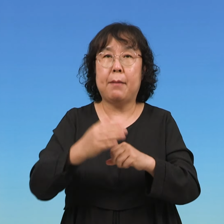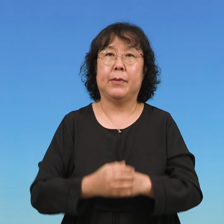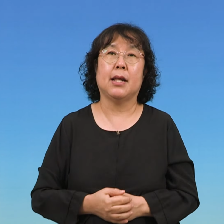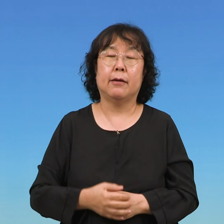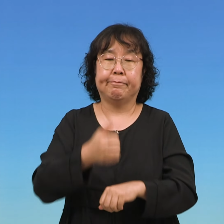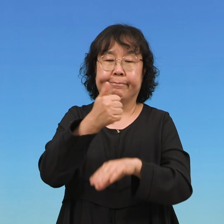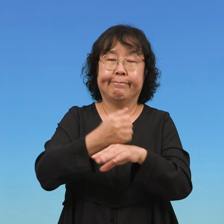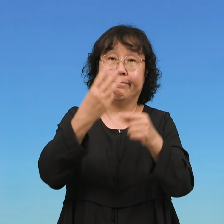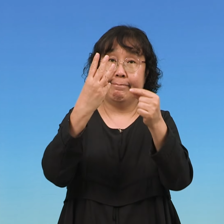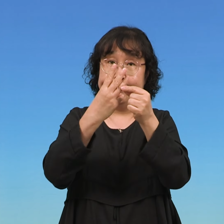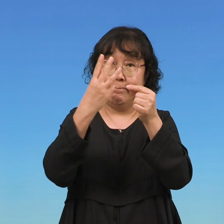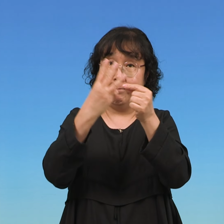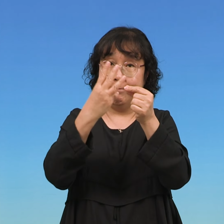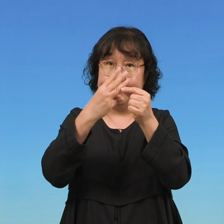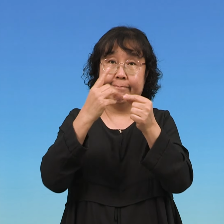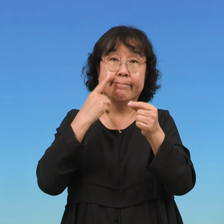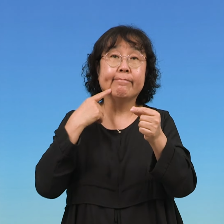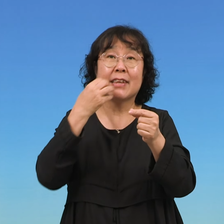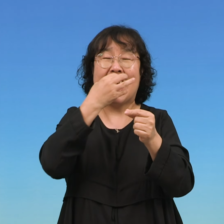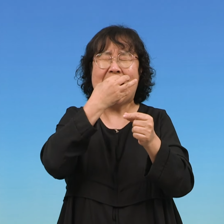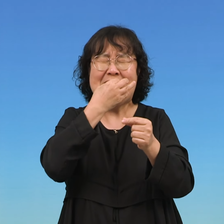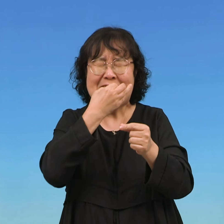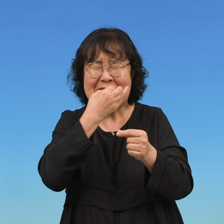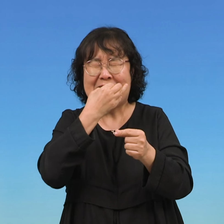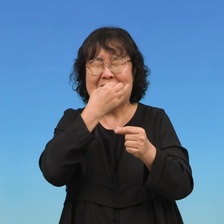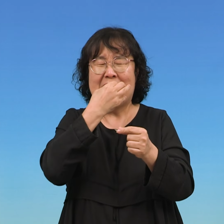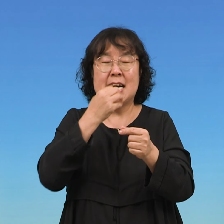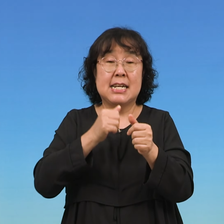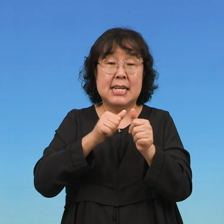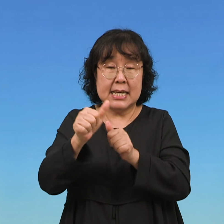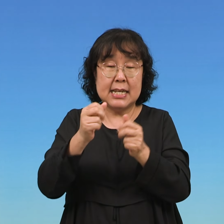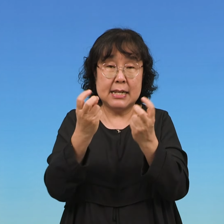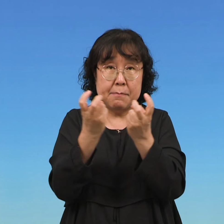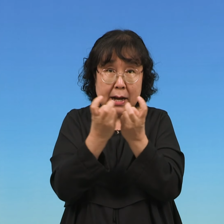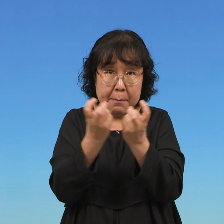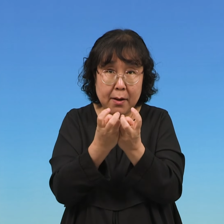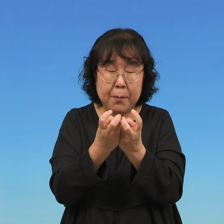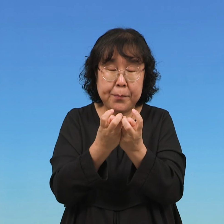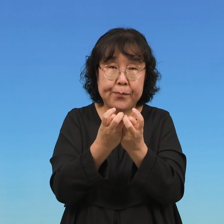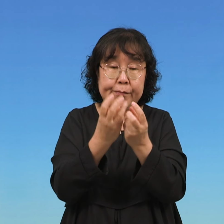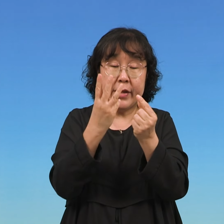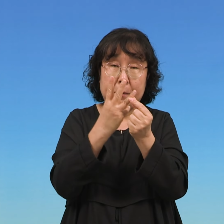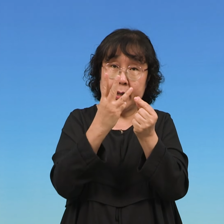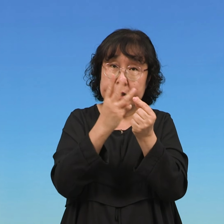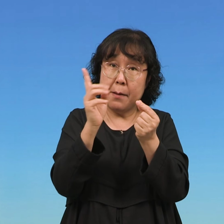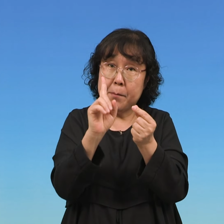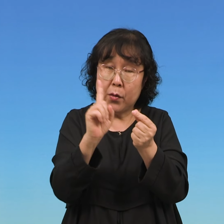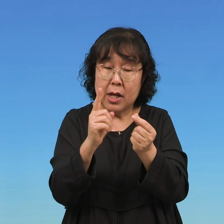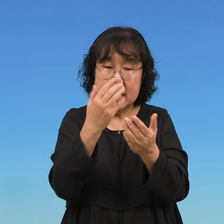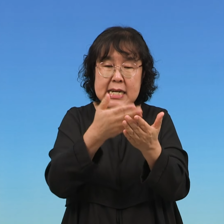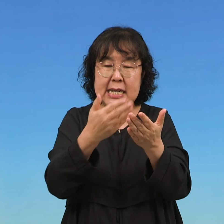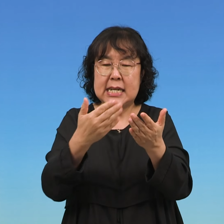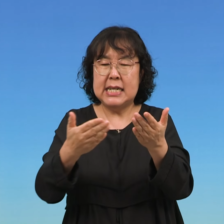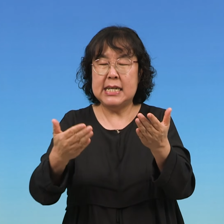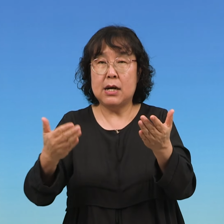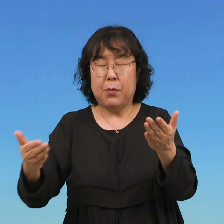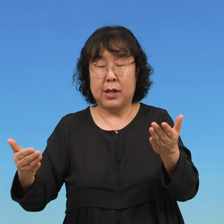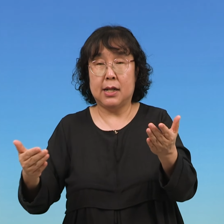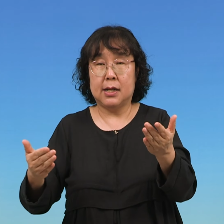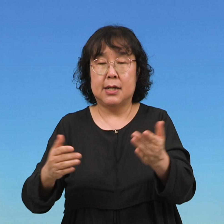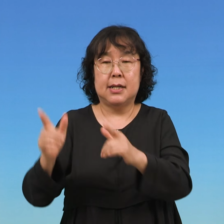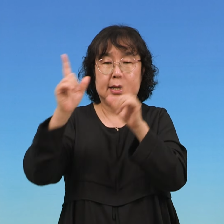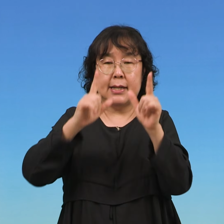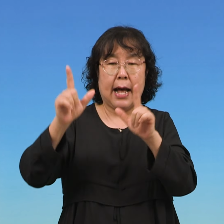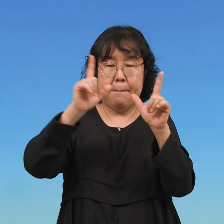한 가지 탐심을이기는 비결이 한 가지 더 있습니다 흘려보내는 삶 실천하기에요 지난 특새 때도